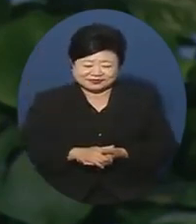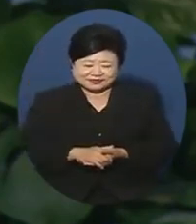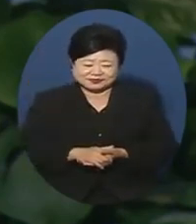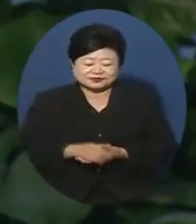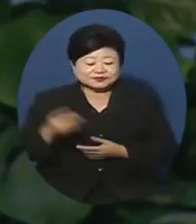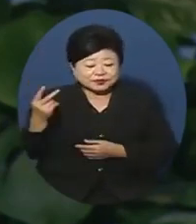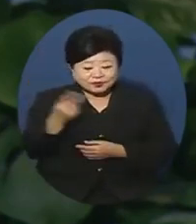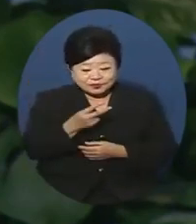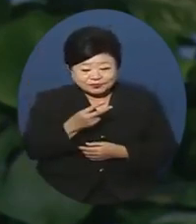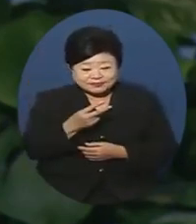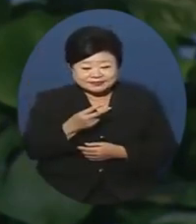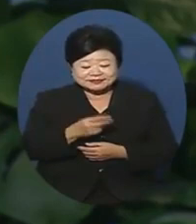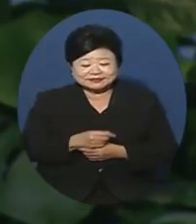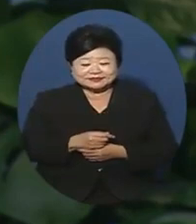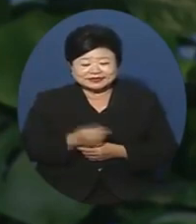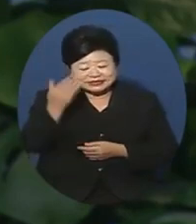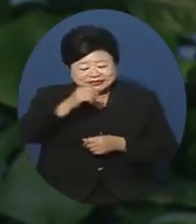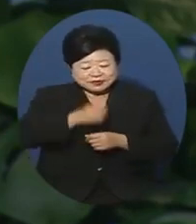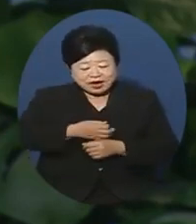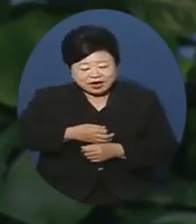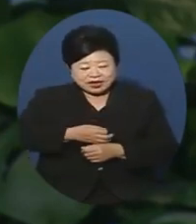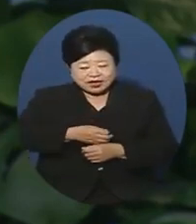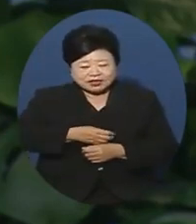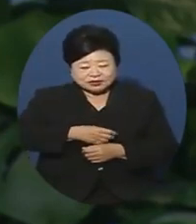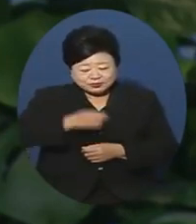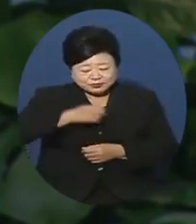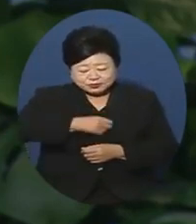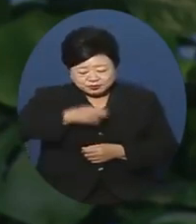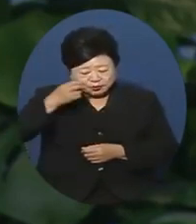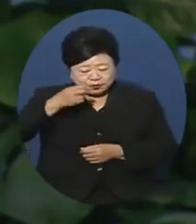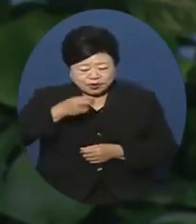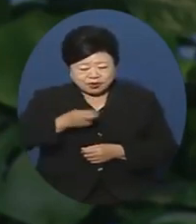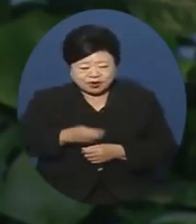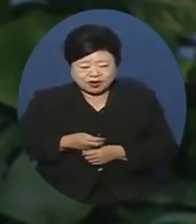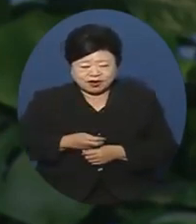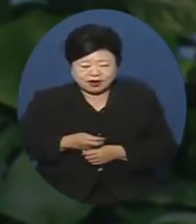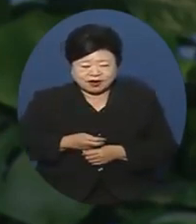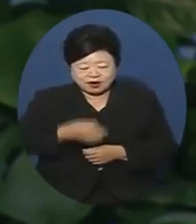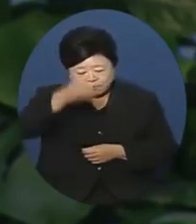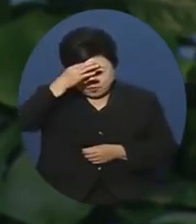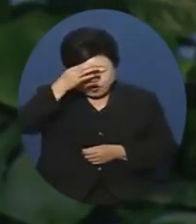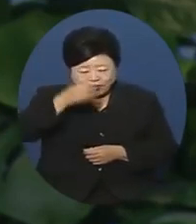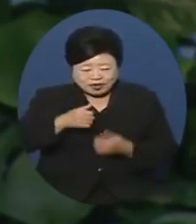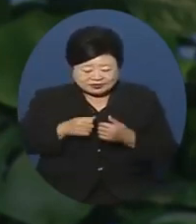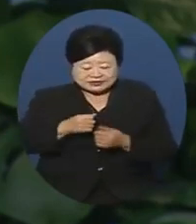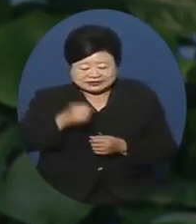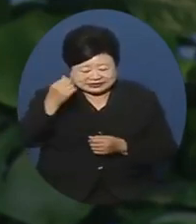그리고 지혜와 총명과 모략과 재능과 지식을 달라고 기도하고